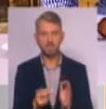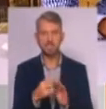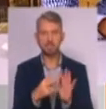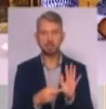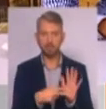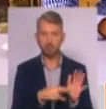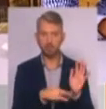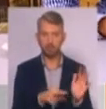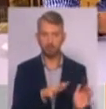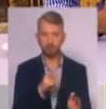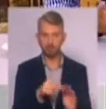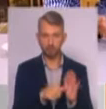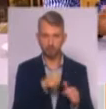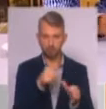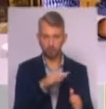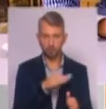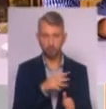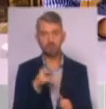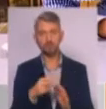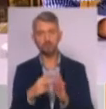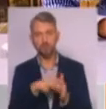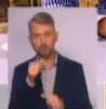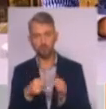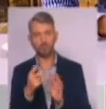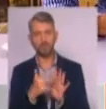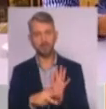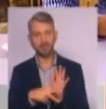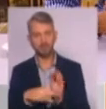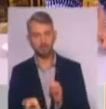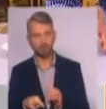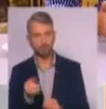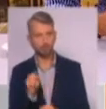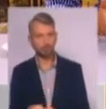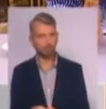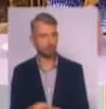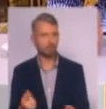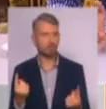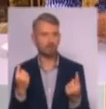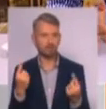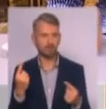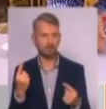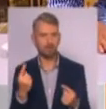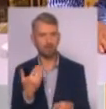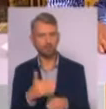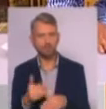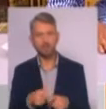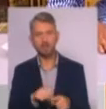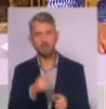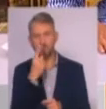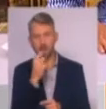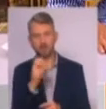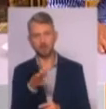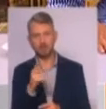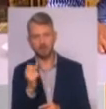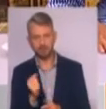17 мільйонів у 2016-му, 2017-му 80 мільйонів. Ну тут велика доля – це парк Наталка. Наталка,